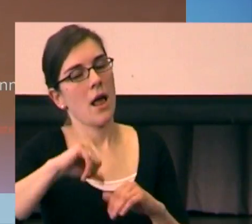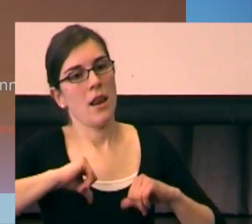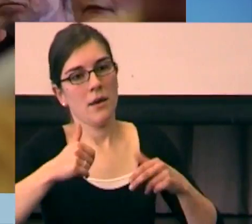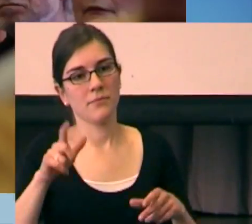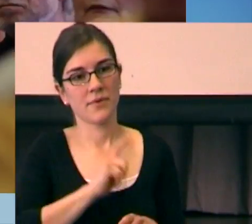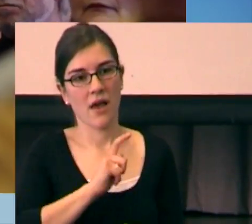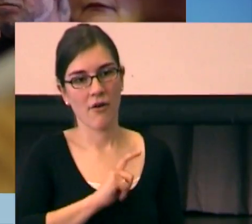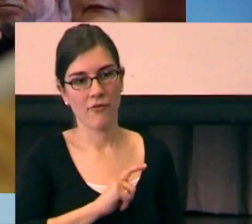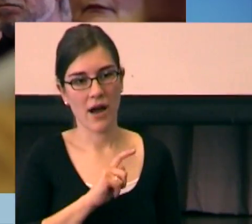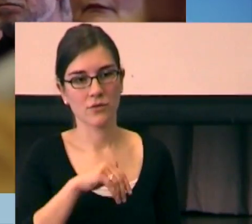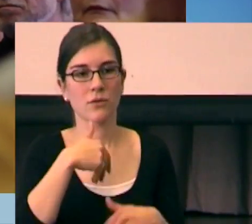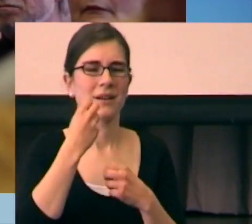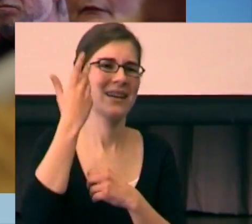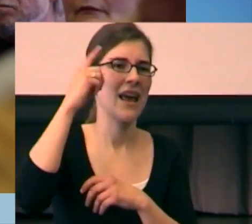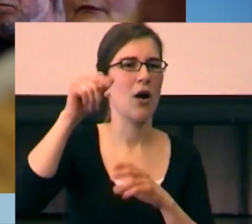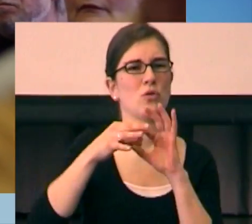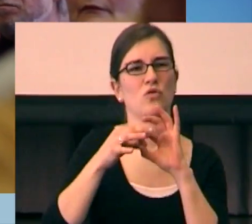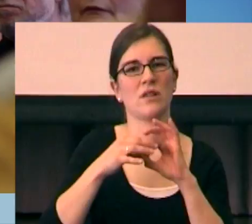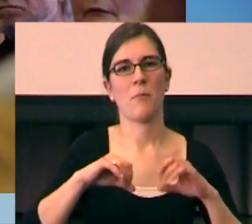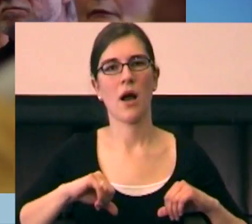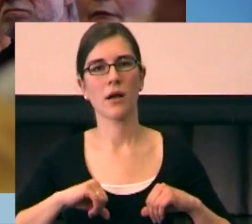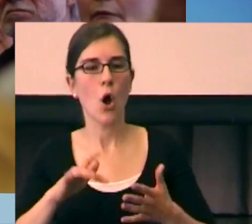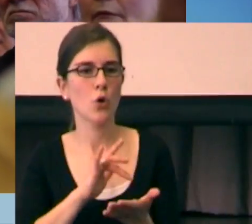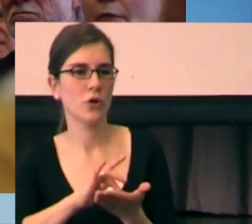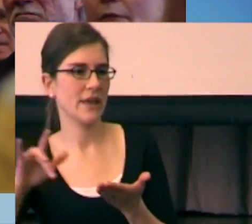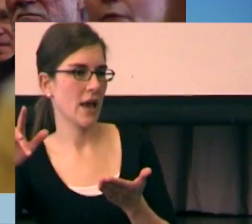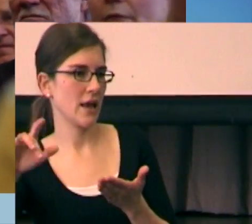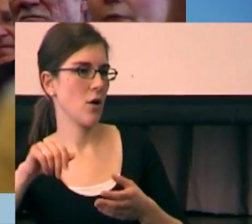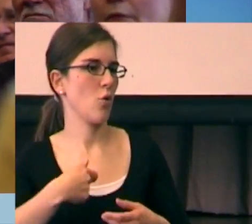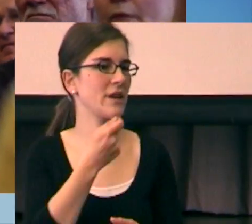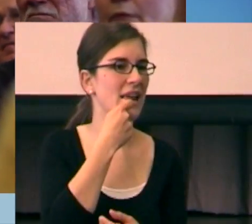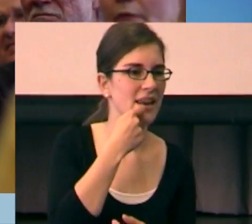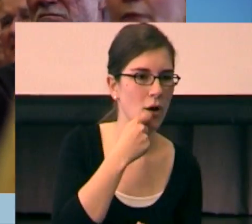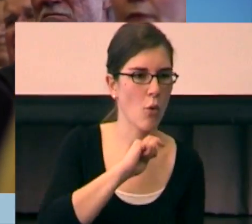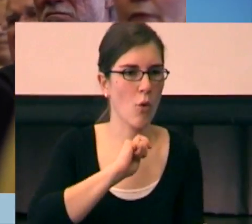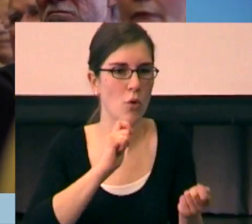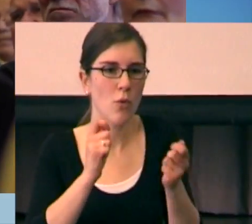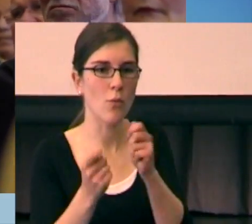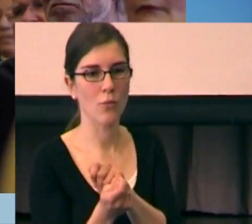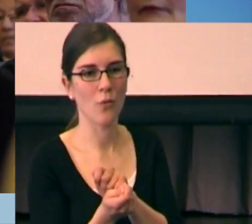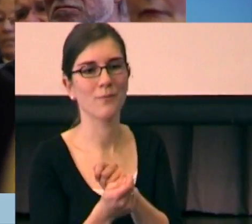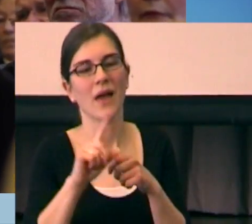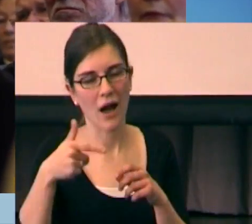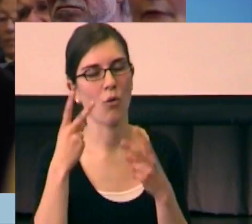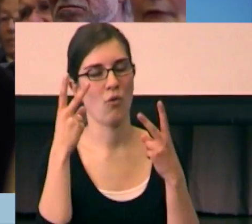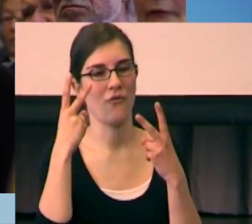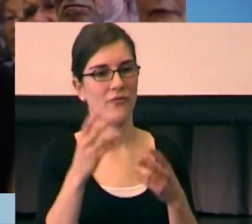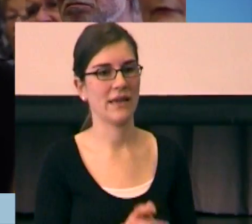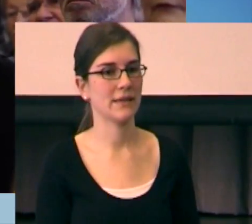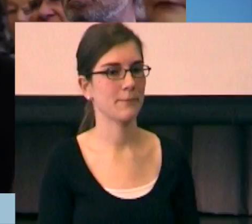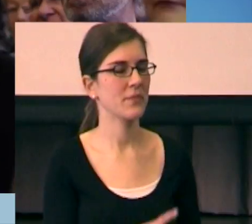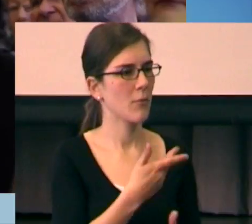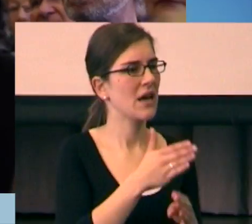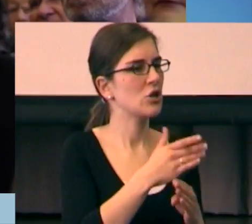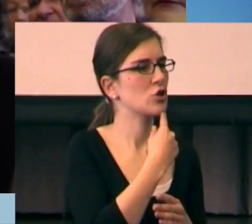der Hygiene, der Ernährungsbedingungen. Und ich habe das heute einem Patienten in der Praxis gesagt, Sie können relativ unsicher